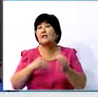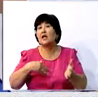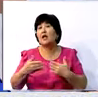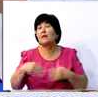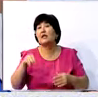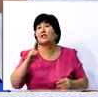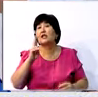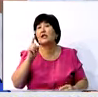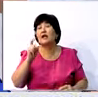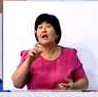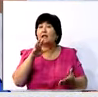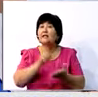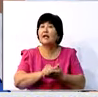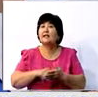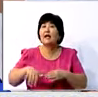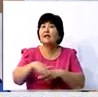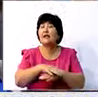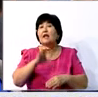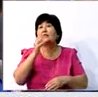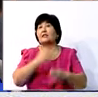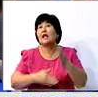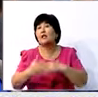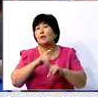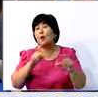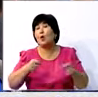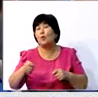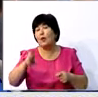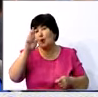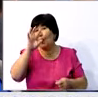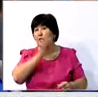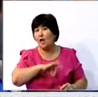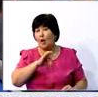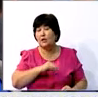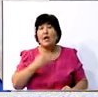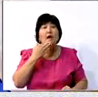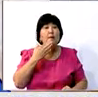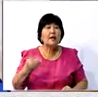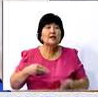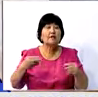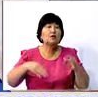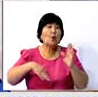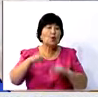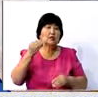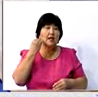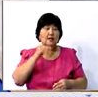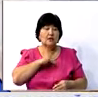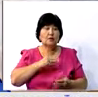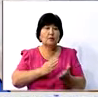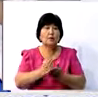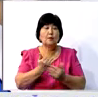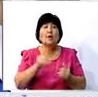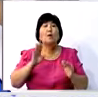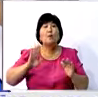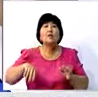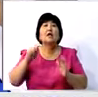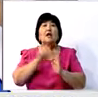и ЖКХ, занятости населения и социальных программ, в управлении госдоходов. Последнее ведомство улучшило качество обслуживания только после